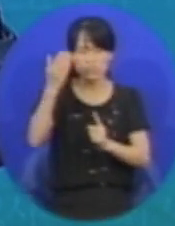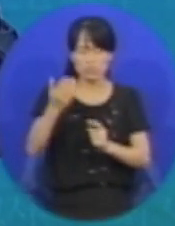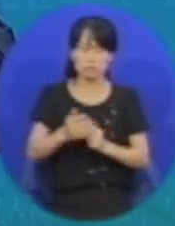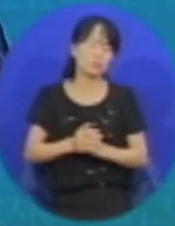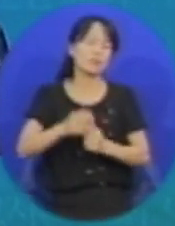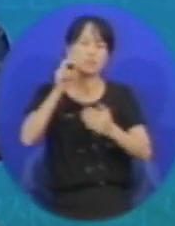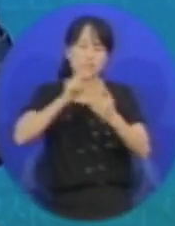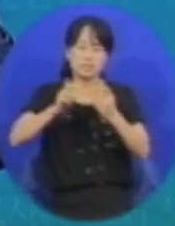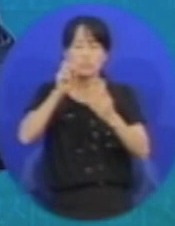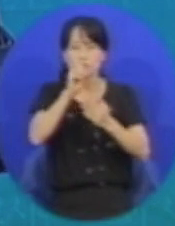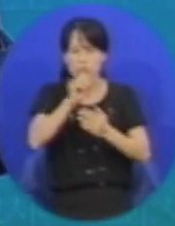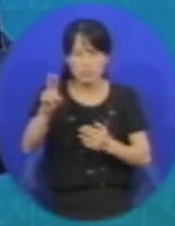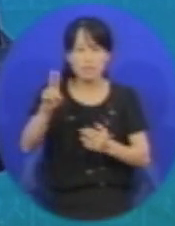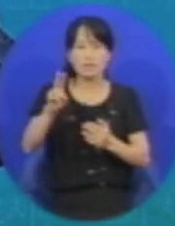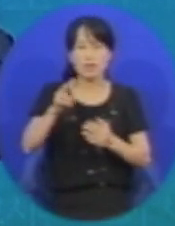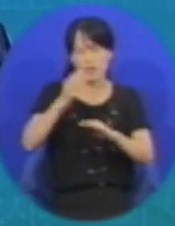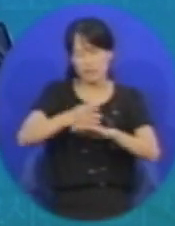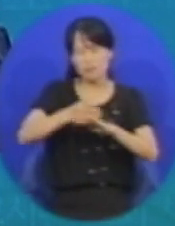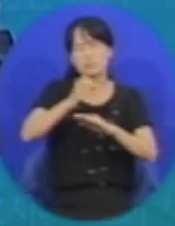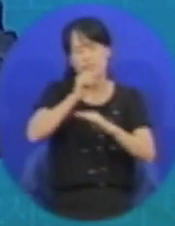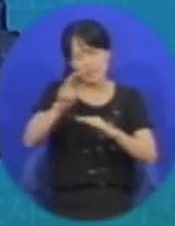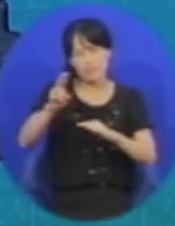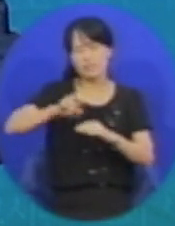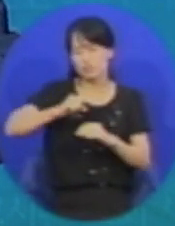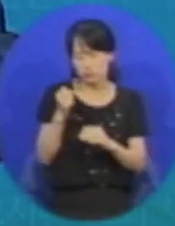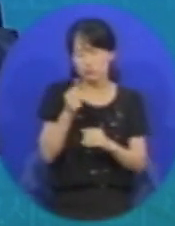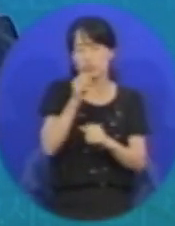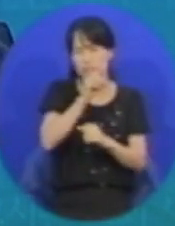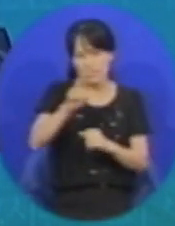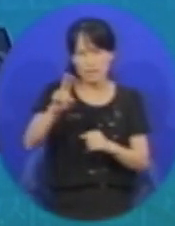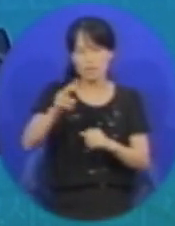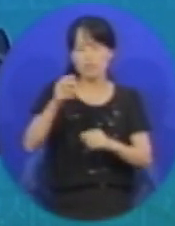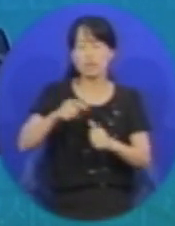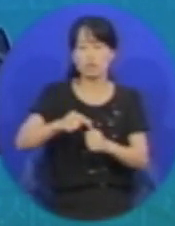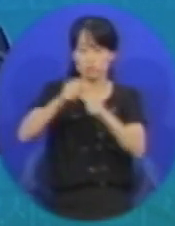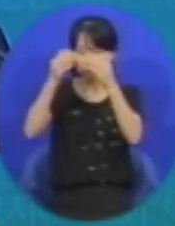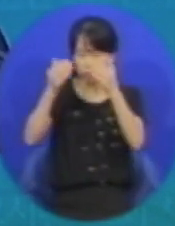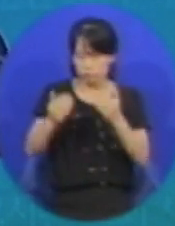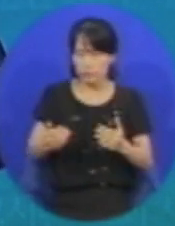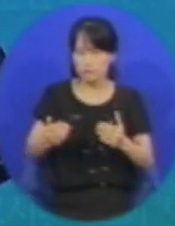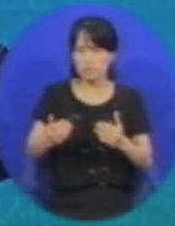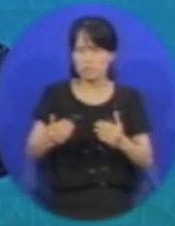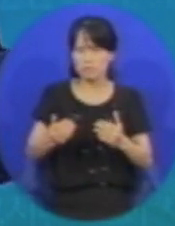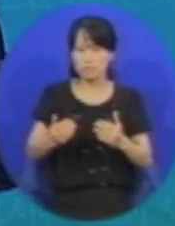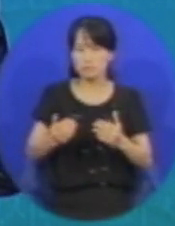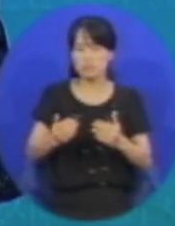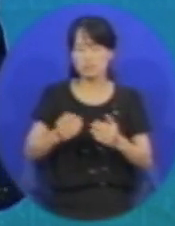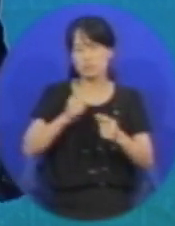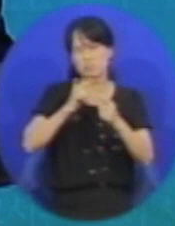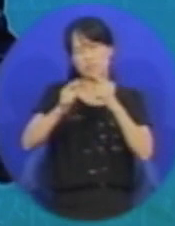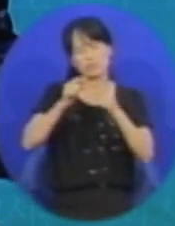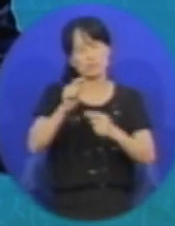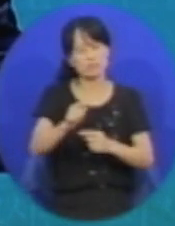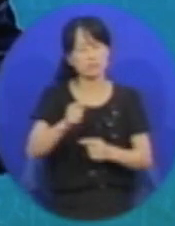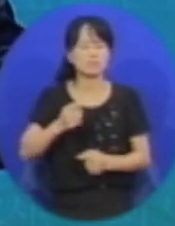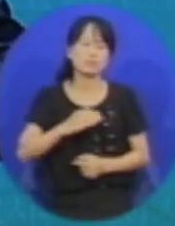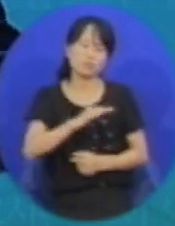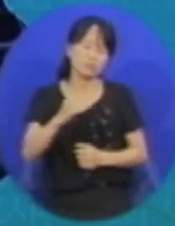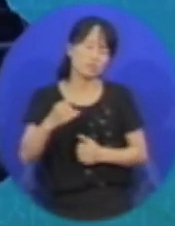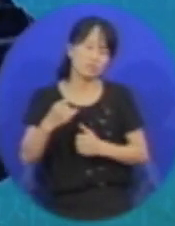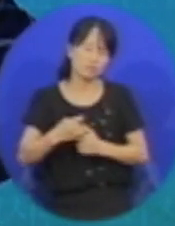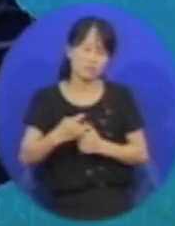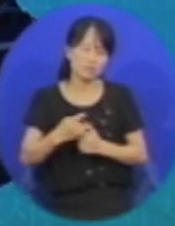찬송해야, 감사해야, 서로 순종해야 그래야 구원 받는다 이렇게 말하는 것은 그건 우리들에게